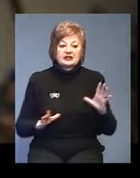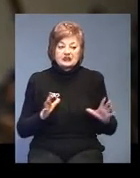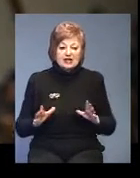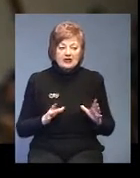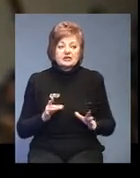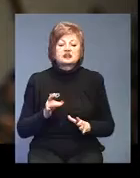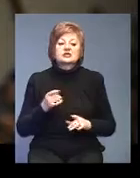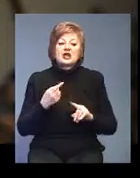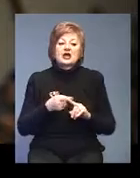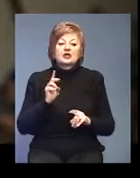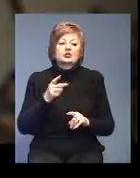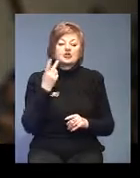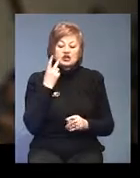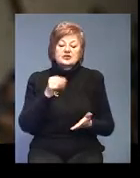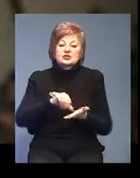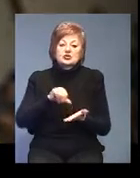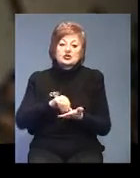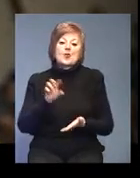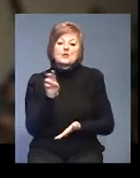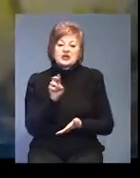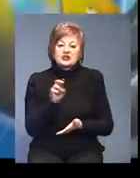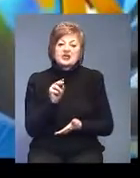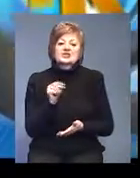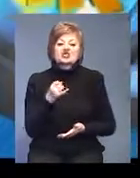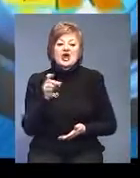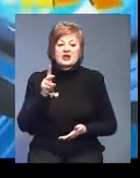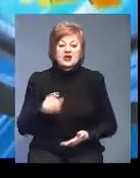Олександри Радулович, яка нині виступає за бердянський клуб «Чайка-Дю США».